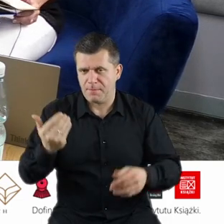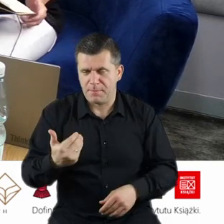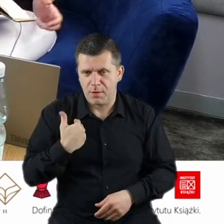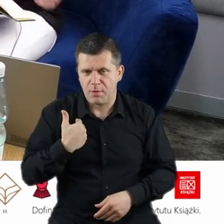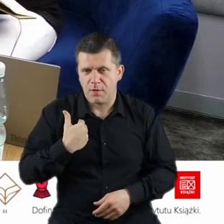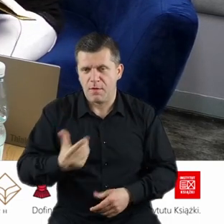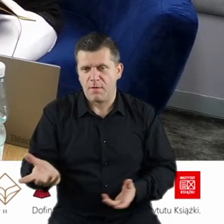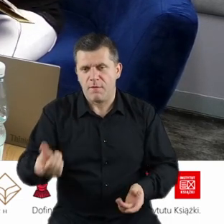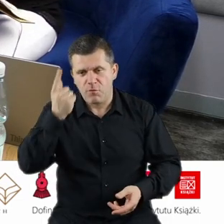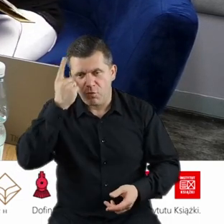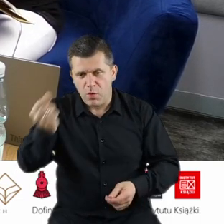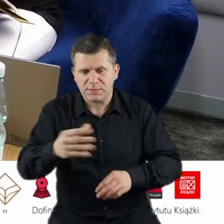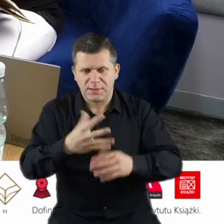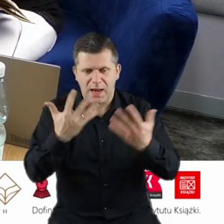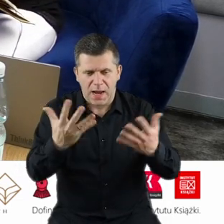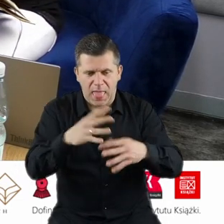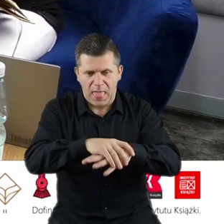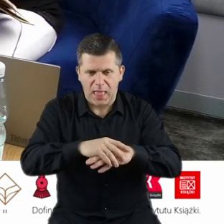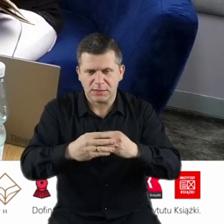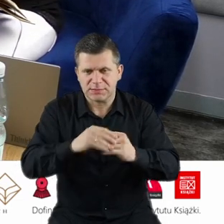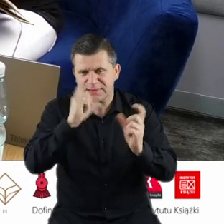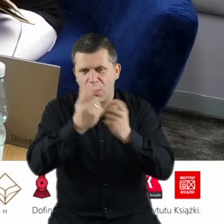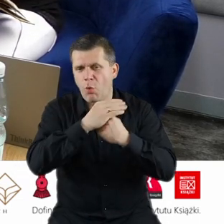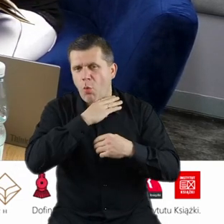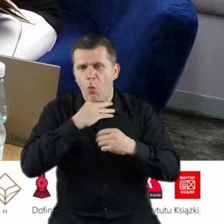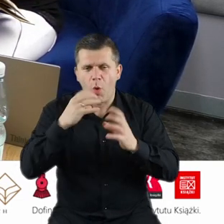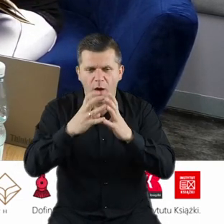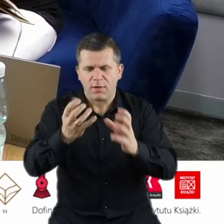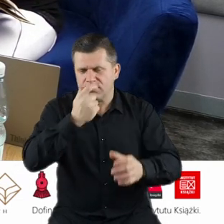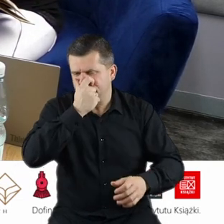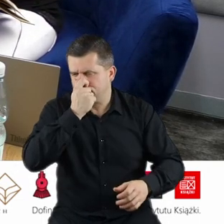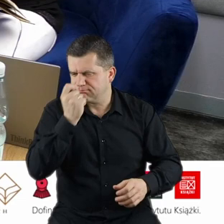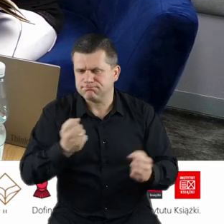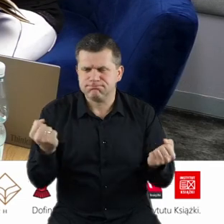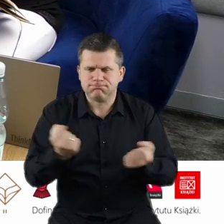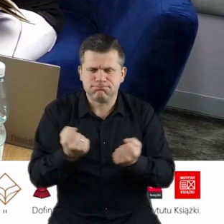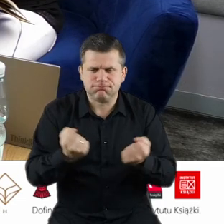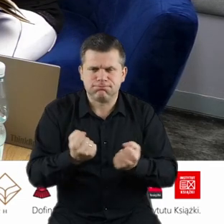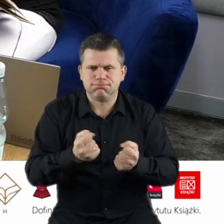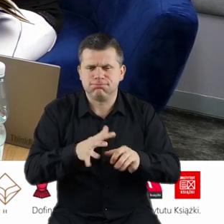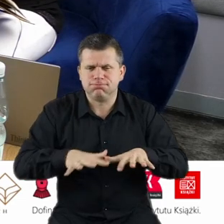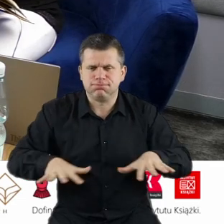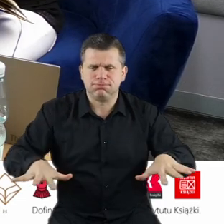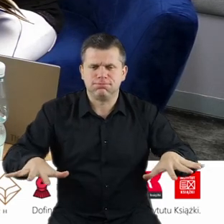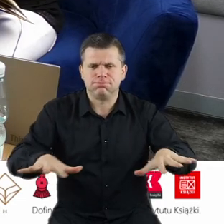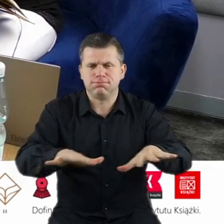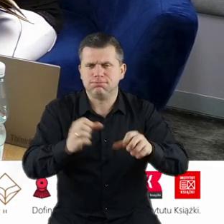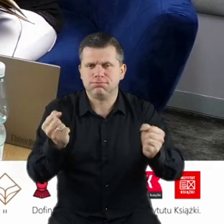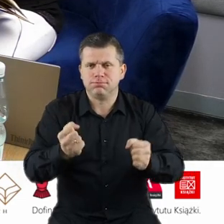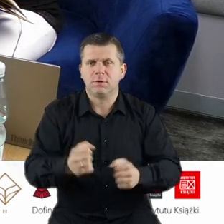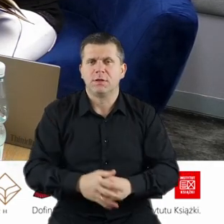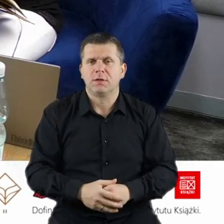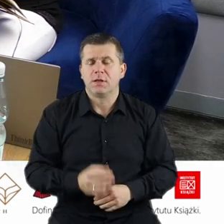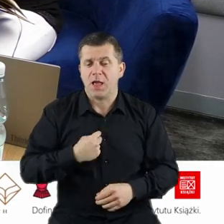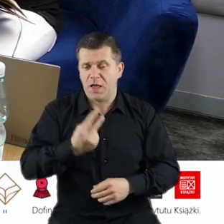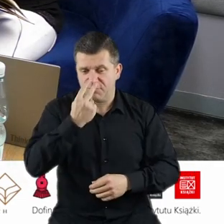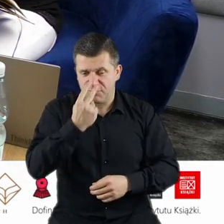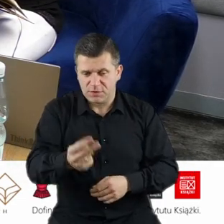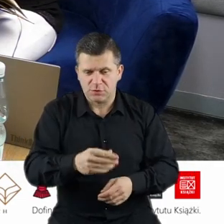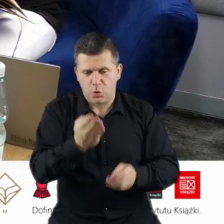10 w dzień była. Włosy, ręce, palce, całe głowy. Smród niesamowity, ino na teren się